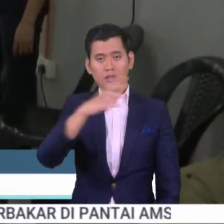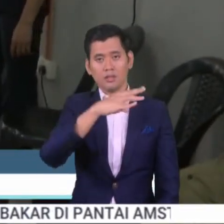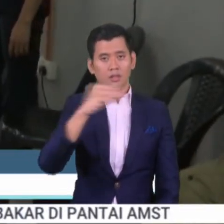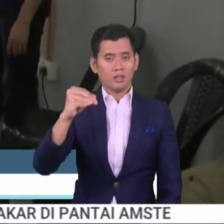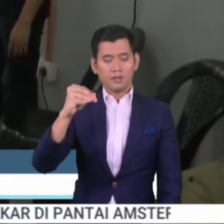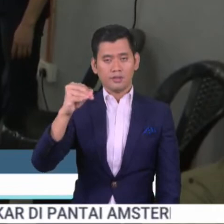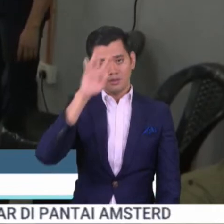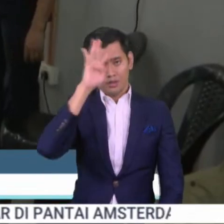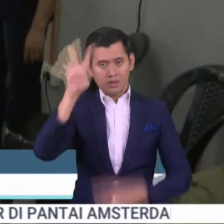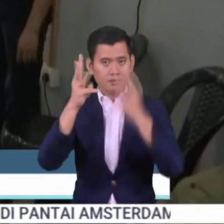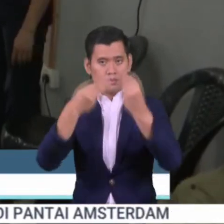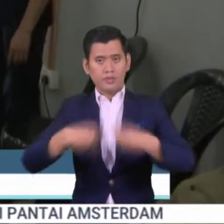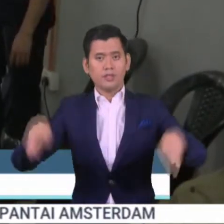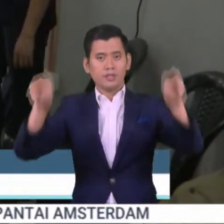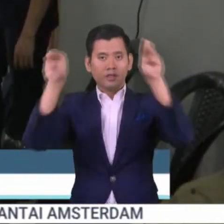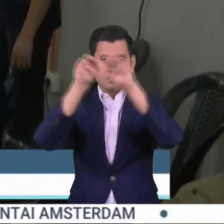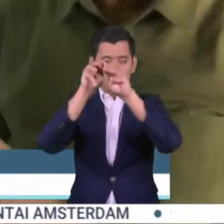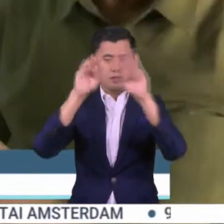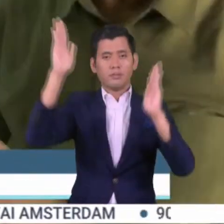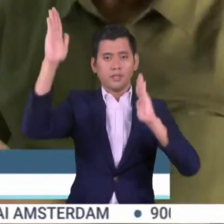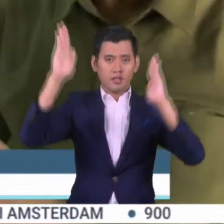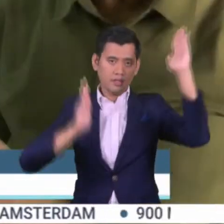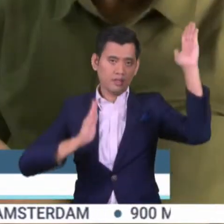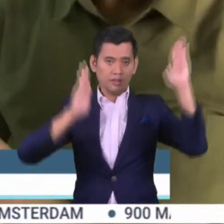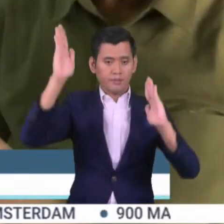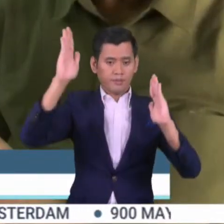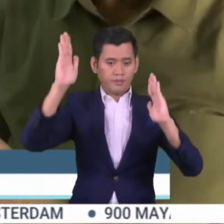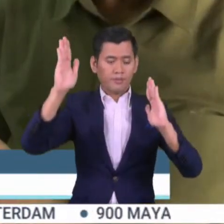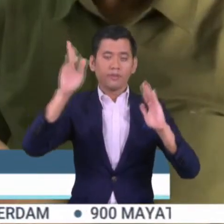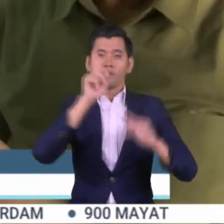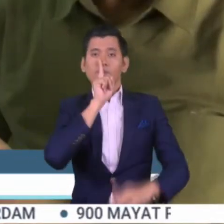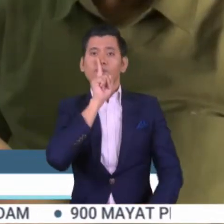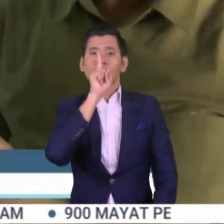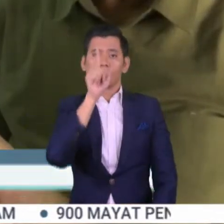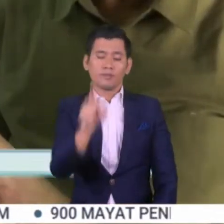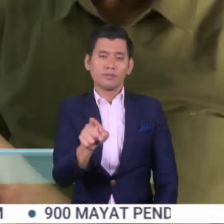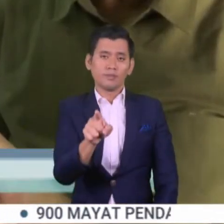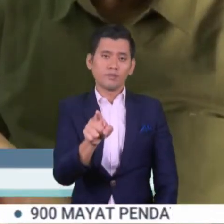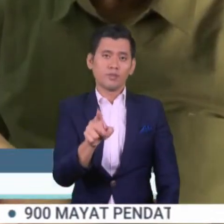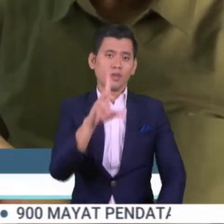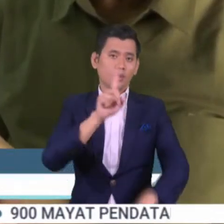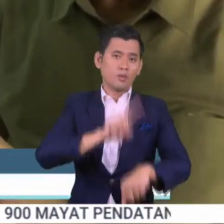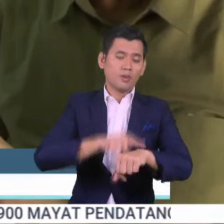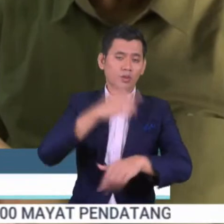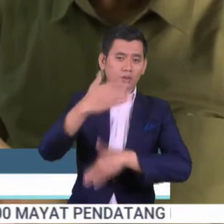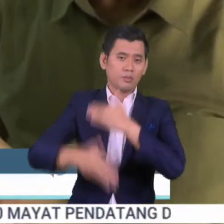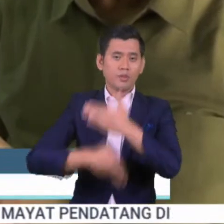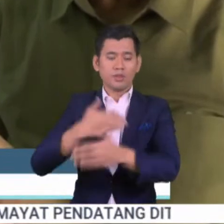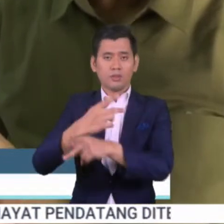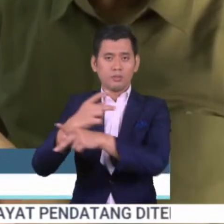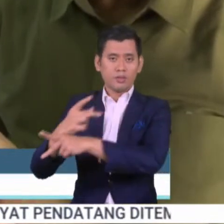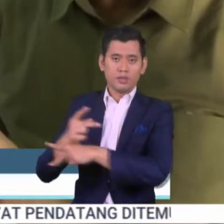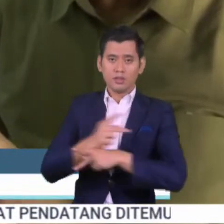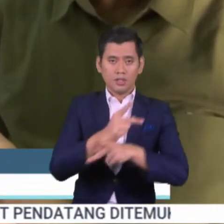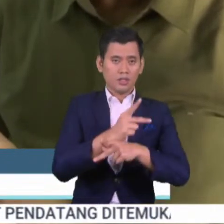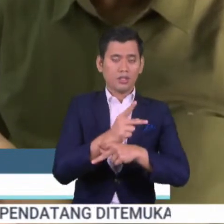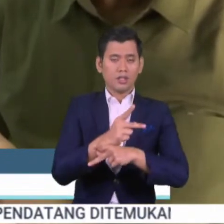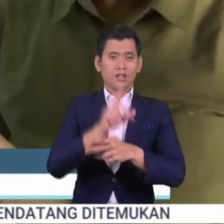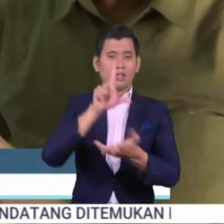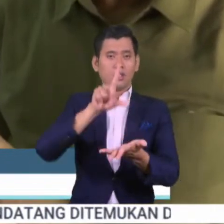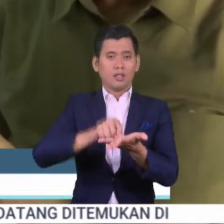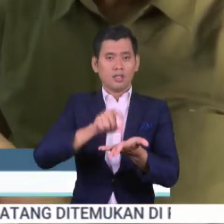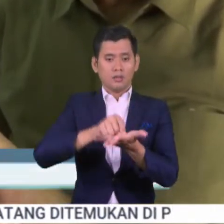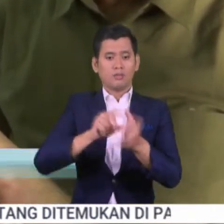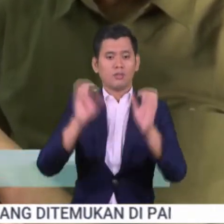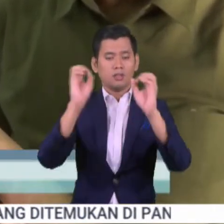Malaysia Berhad, Konsormas. Di mana waktu proses penternakan, mereka ni tidak ada